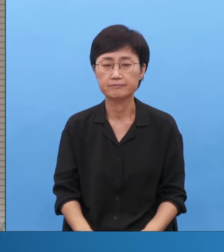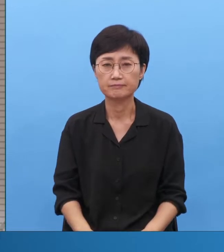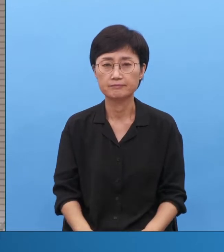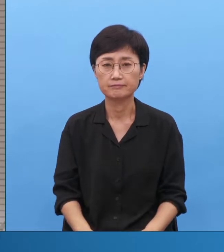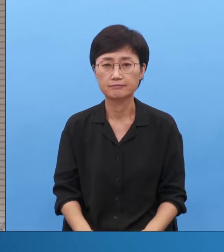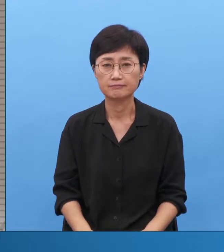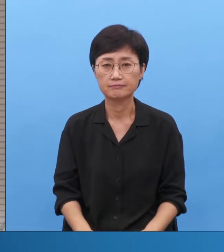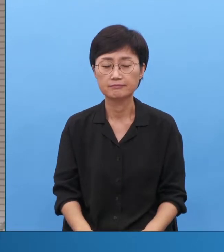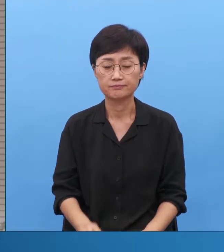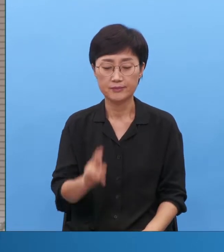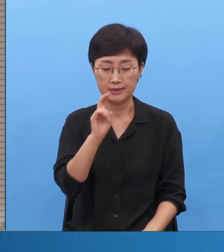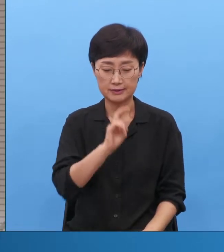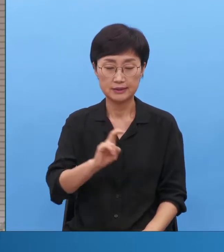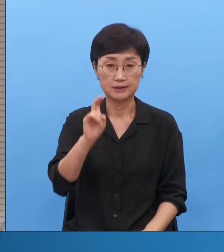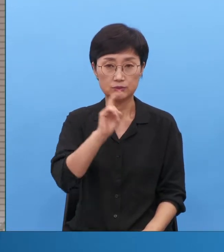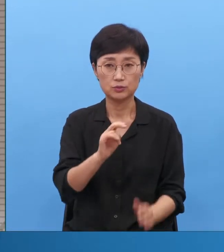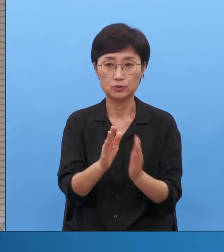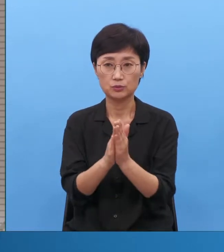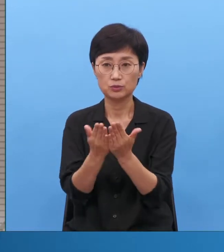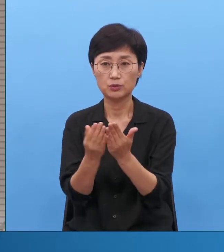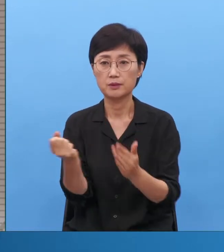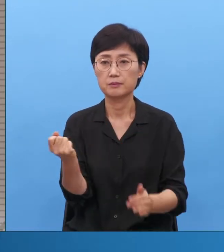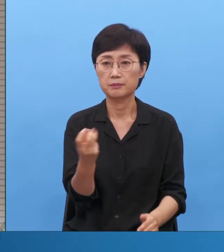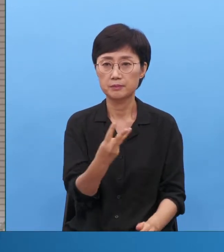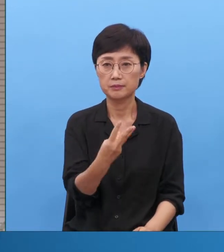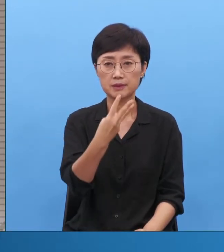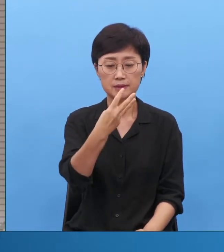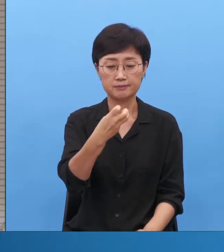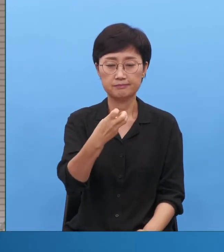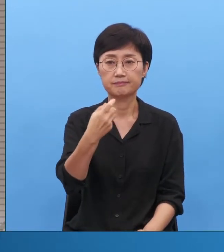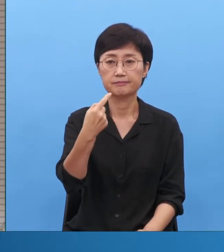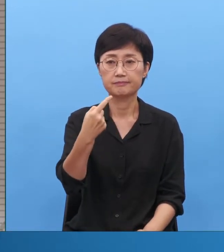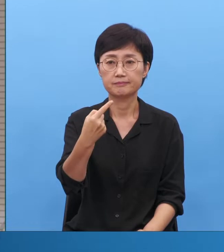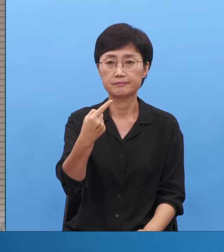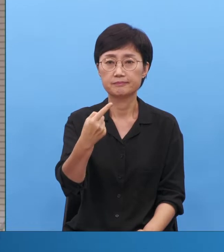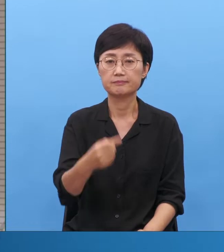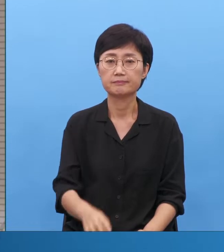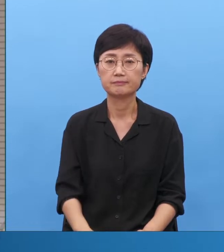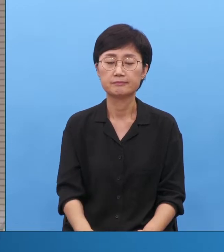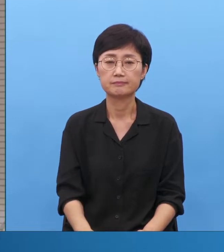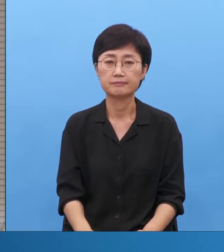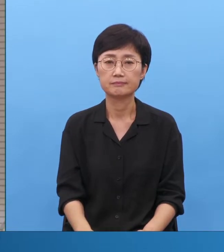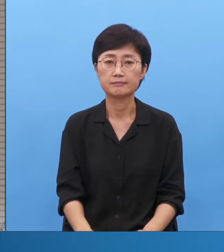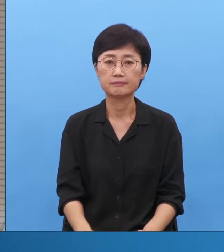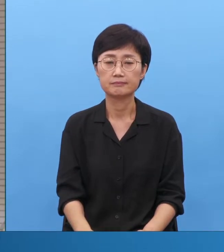Amen. 찬송 31장을 찬송드립니다. Let us sing hymn 31 together.